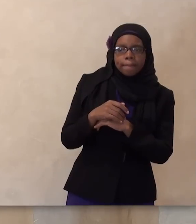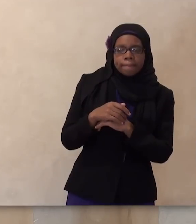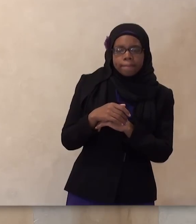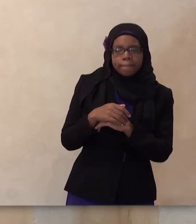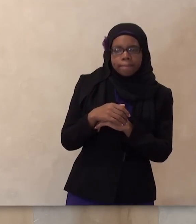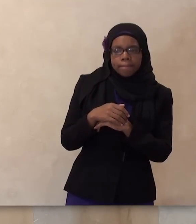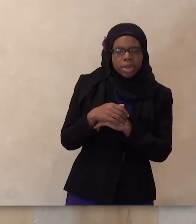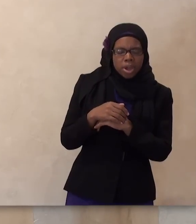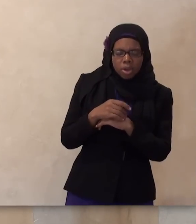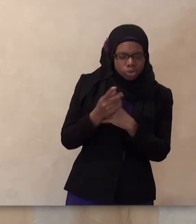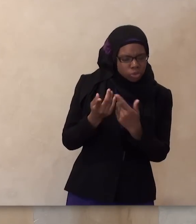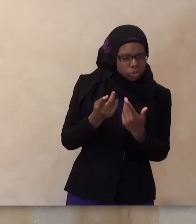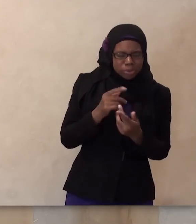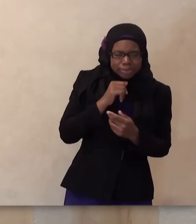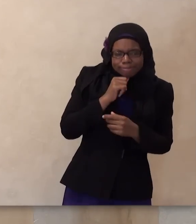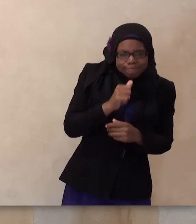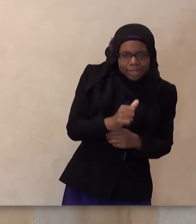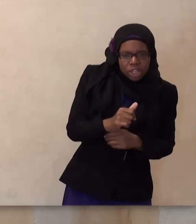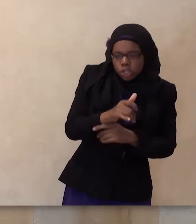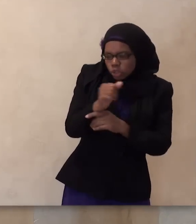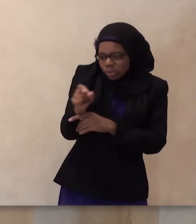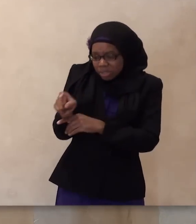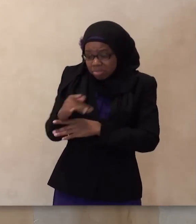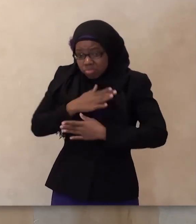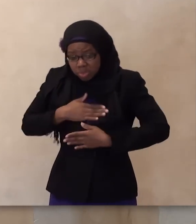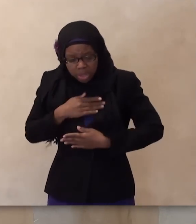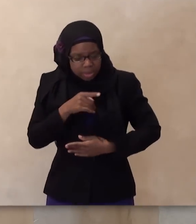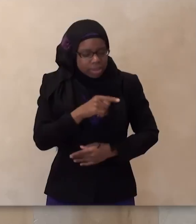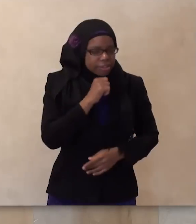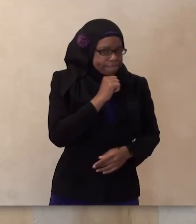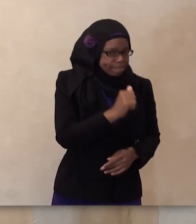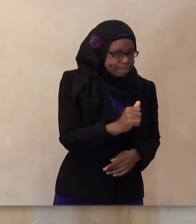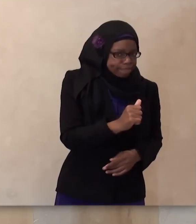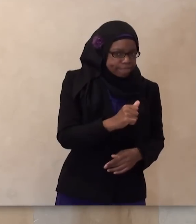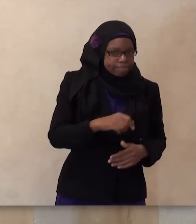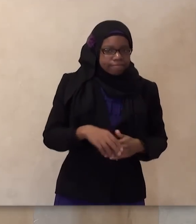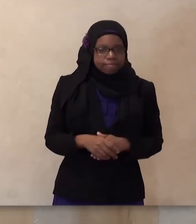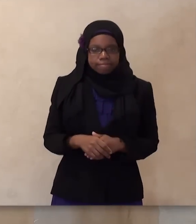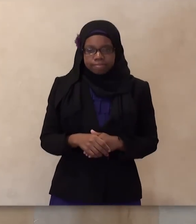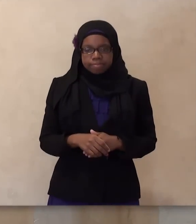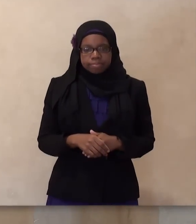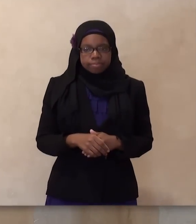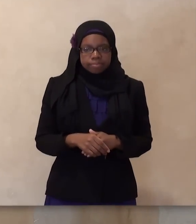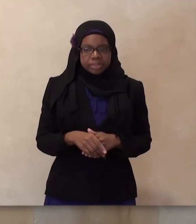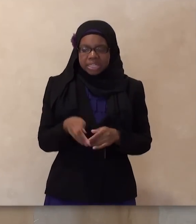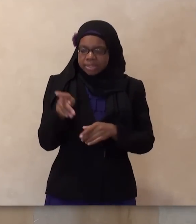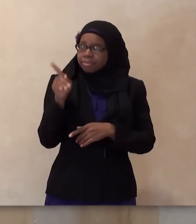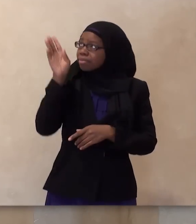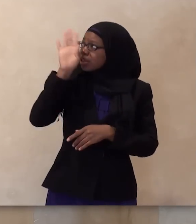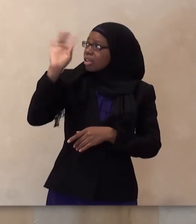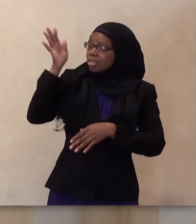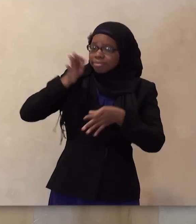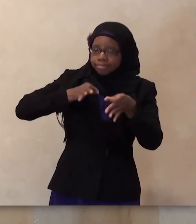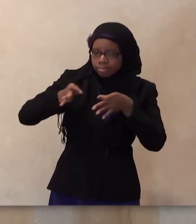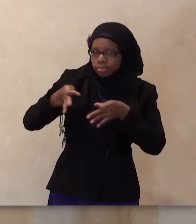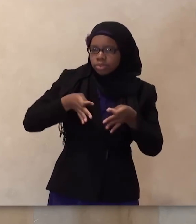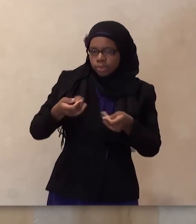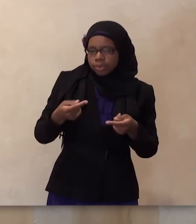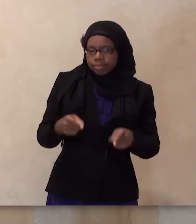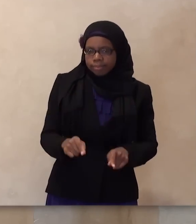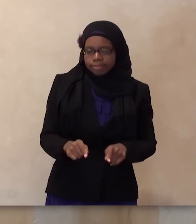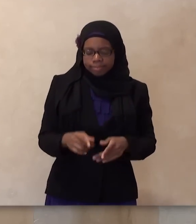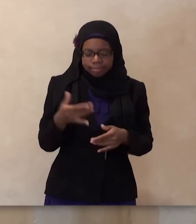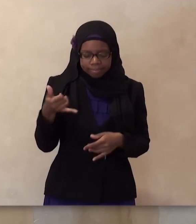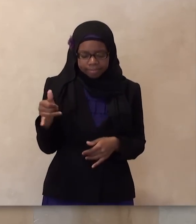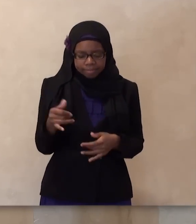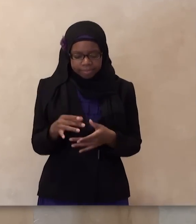was ungrateful to him. You might have read, وَضْرِبْ لَهُمْ مَثَلَ الرَّجُلَيْنِ جَعَلْنَا لِأَحَدِهِمَا جَنَّتَيْنِ مِنْ أَعْنَابٍ